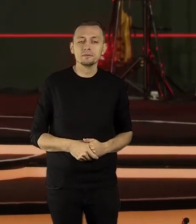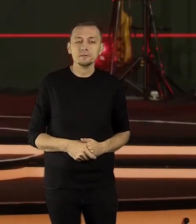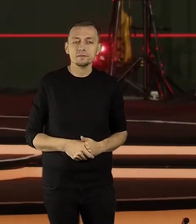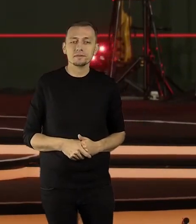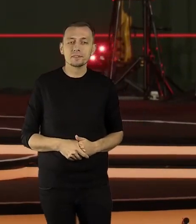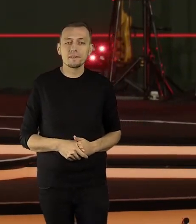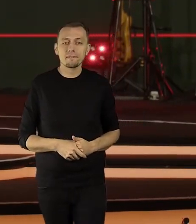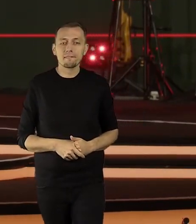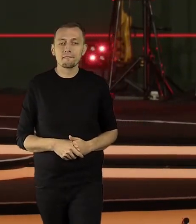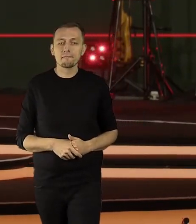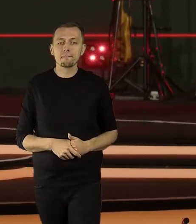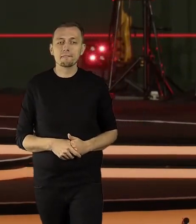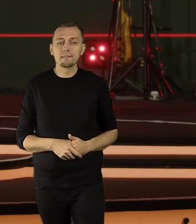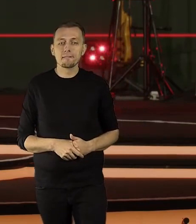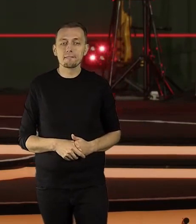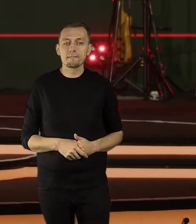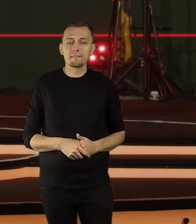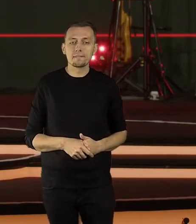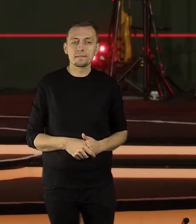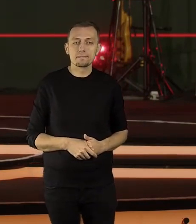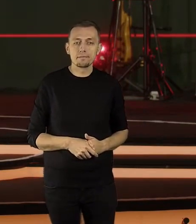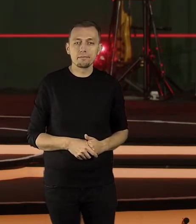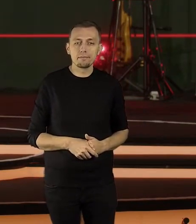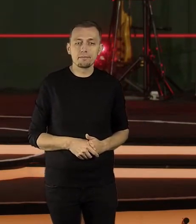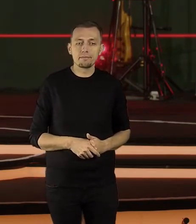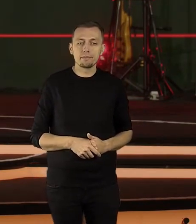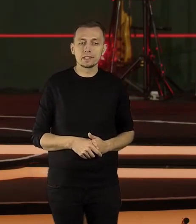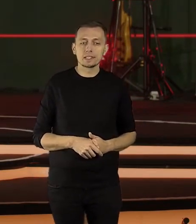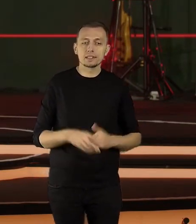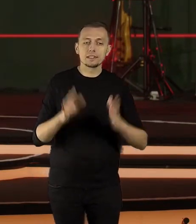Po trzecie, oznacza to, że Jezus Chrystus